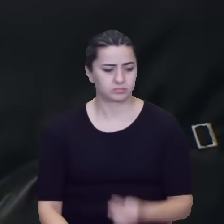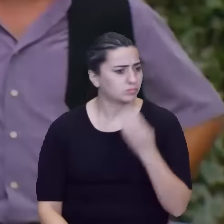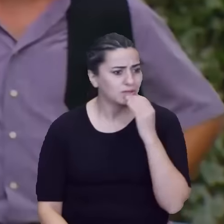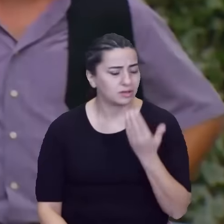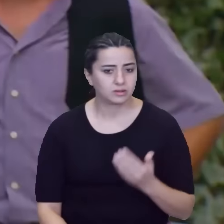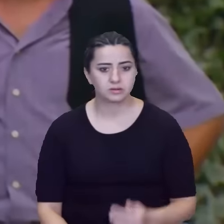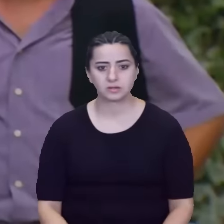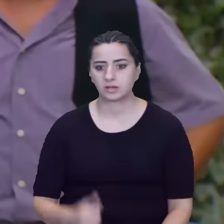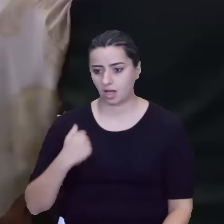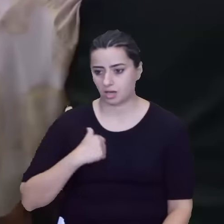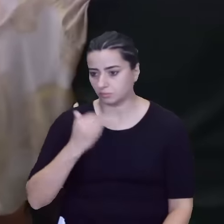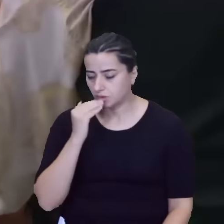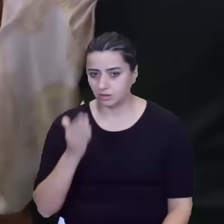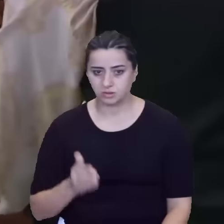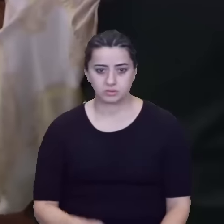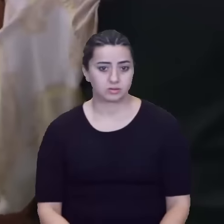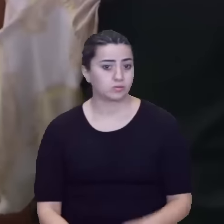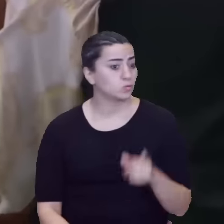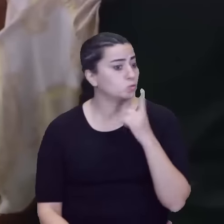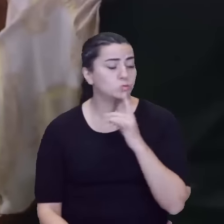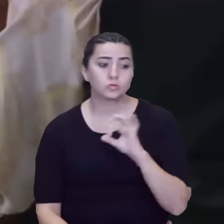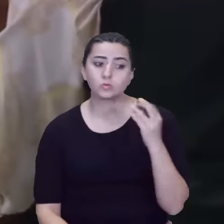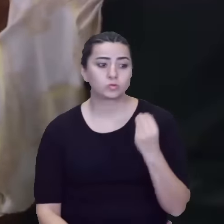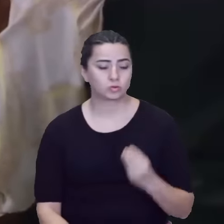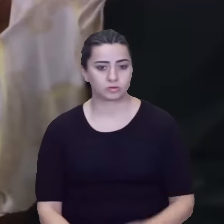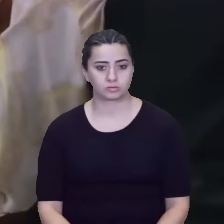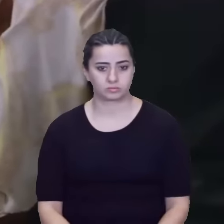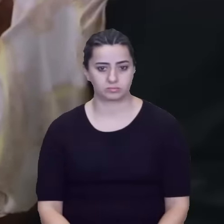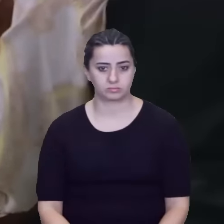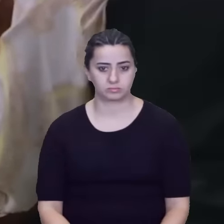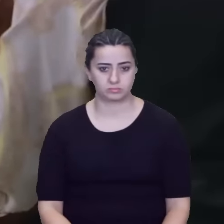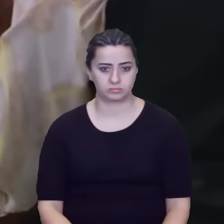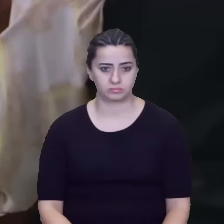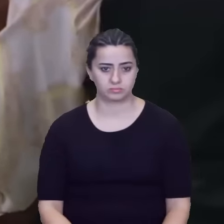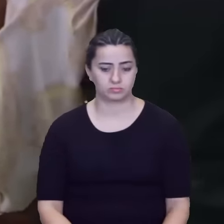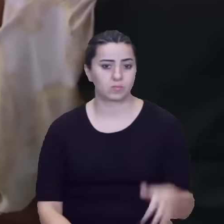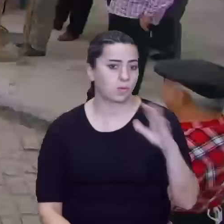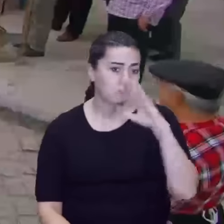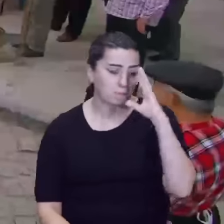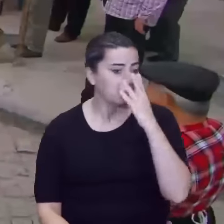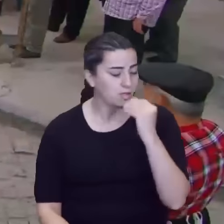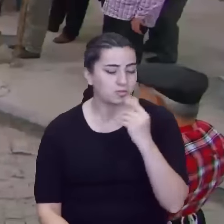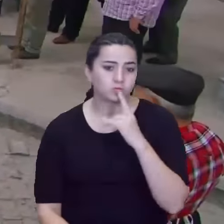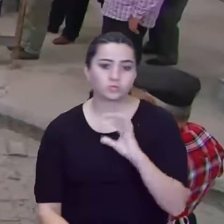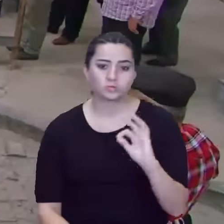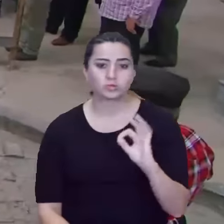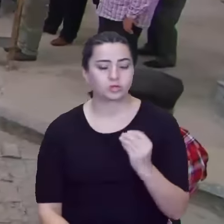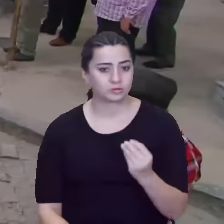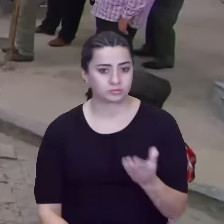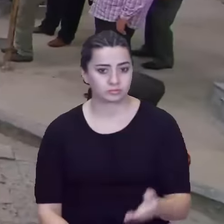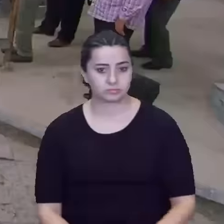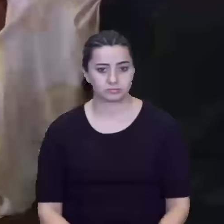Ne peynir? Kars peynir. Yemin ediyorum ben hayatımda böyle güzel peynir görmedim Bekir abi. Vallahi herkes bayıldı ha. Yiyen bayılıyor. Çok güzel